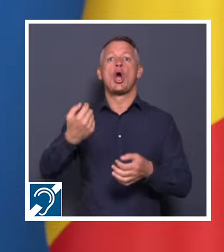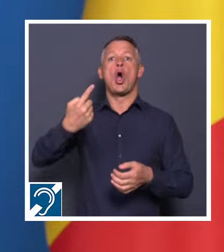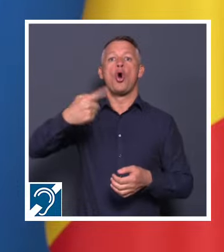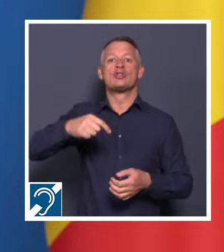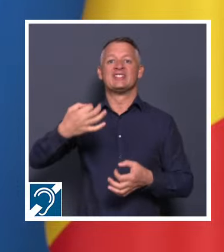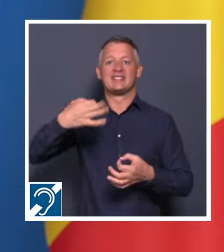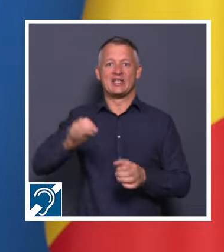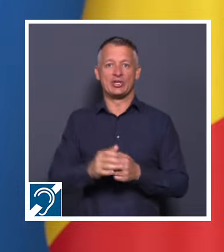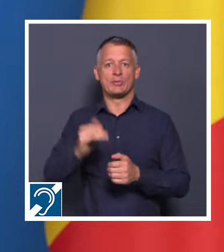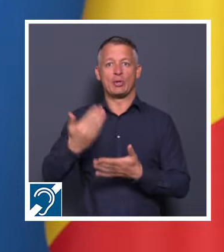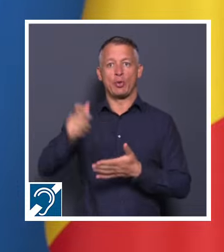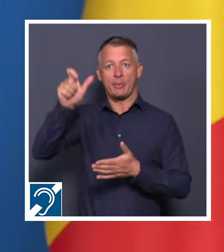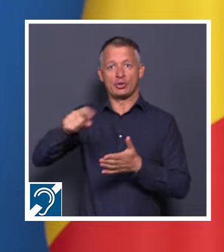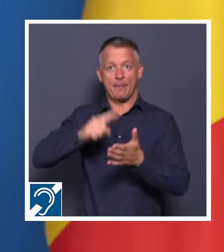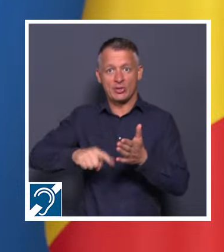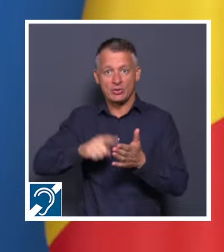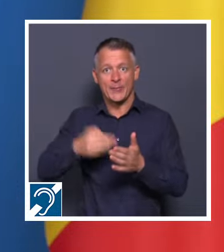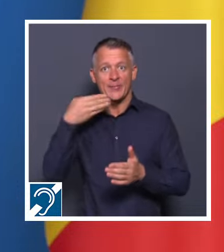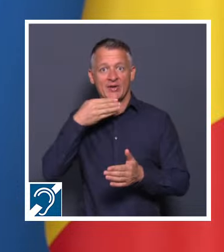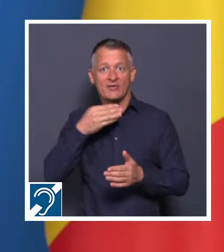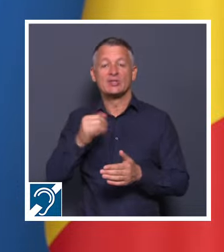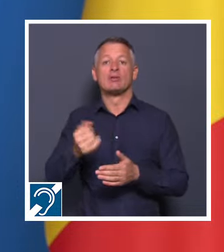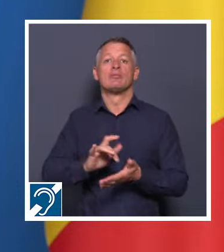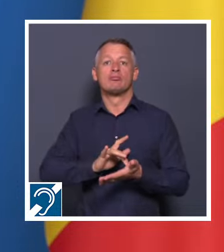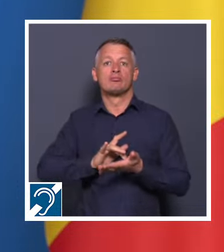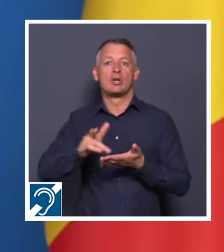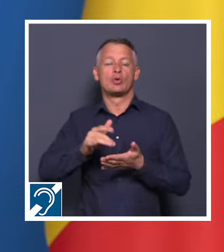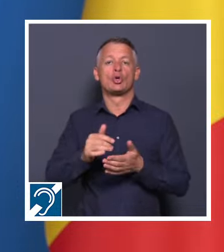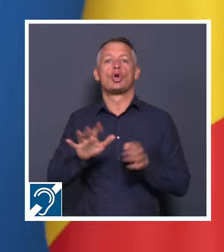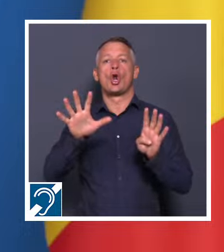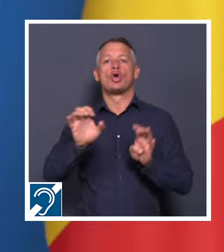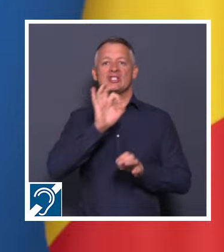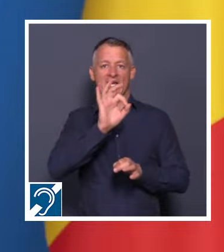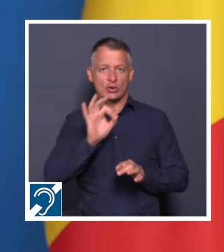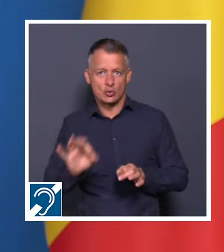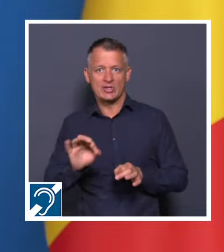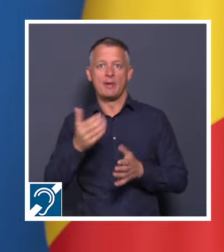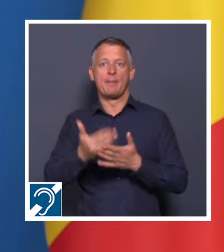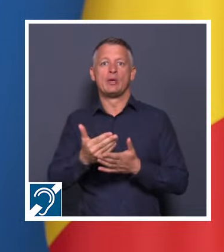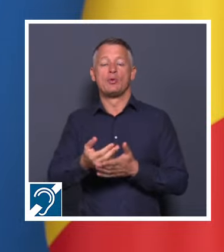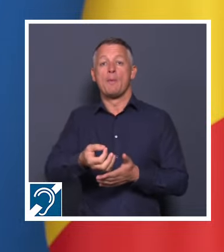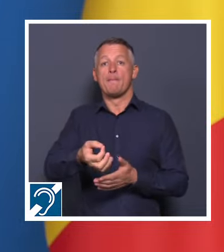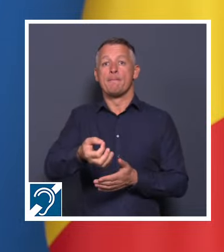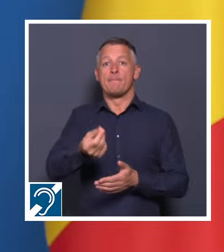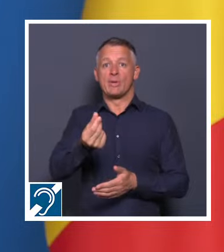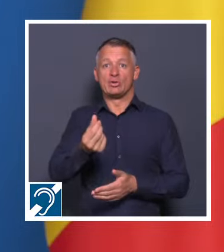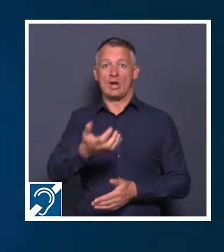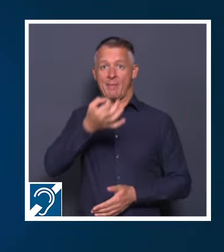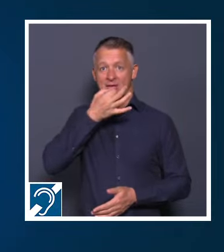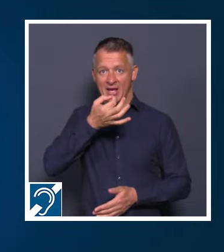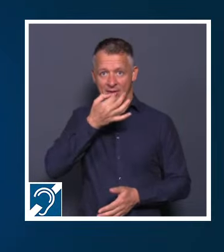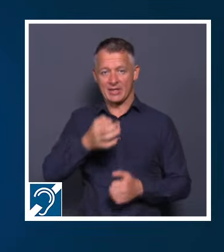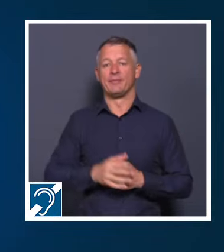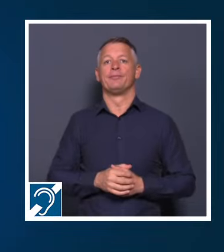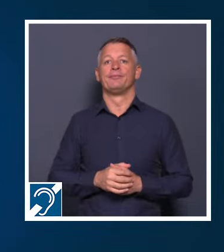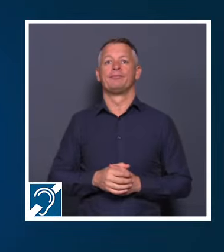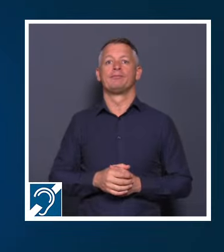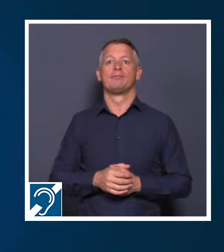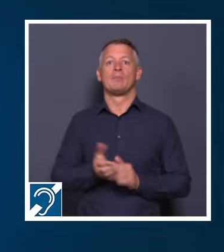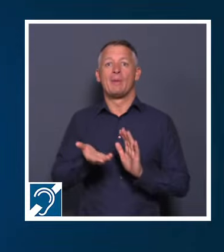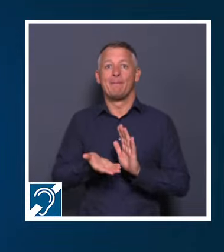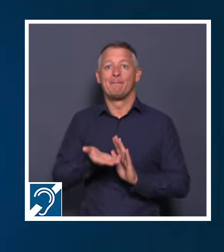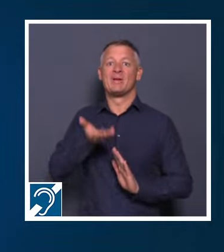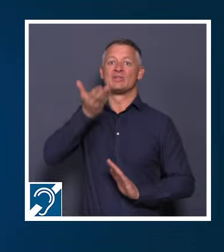și pentru pensionarii care beneficiază de compensare cu 90% a prețului de referință a medicamentelor,